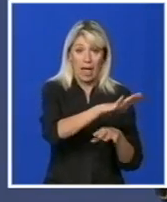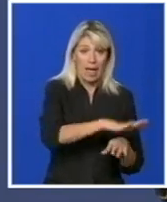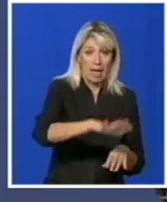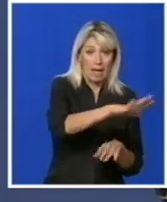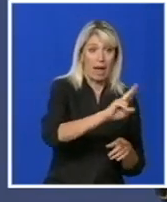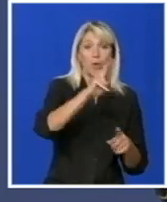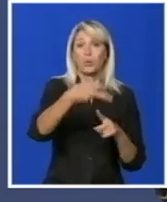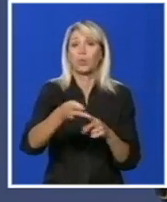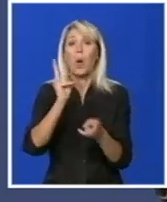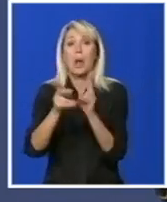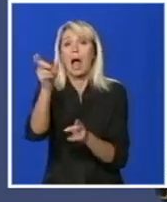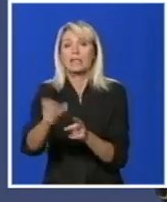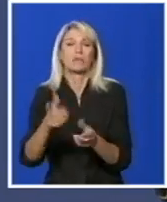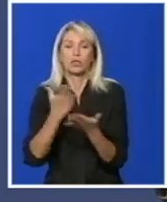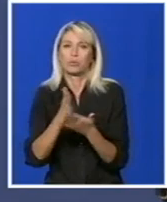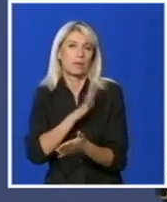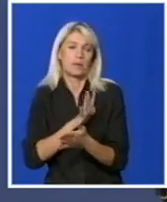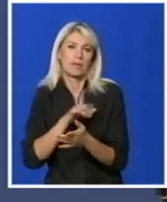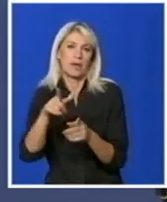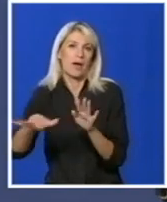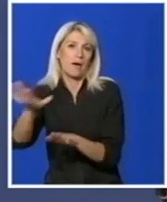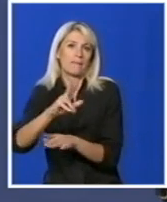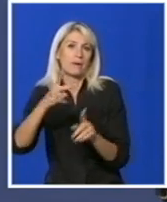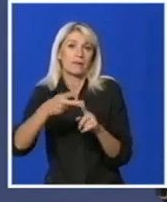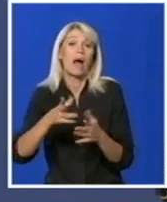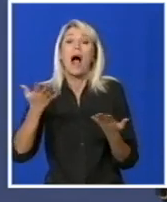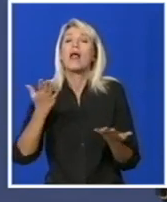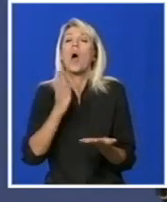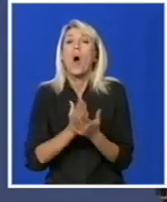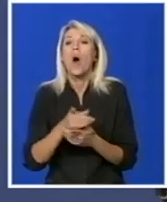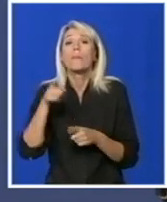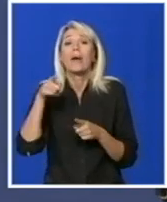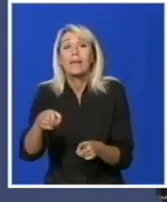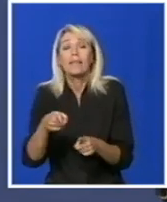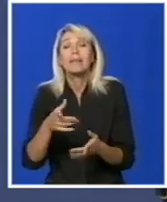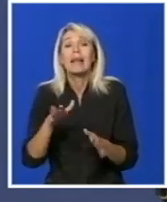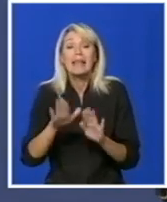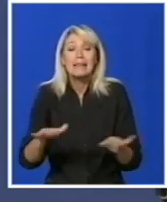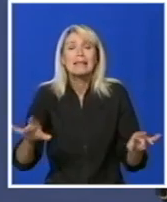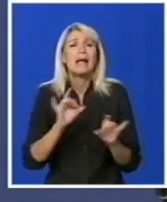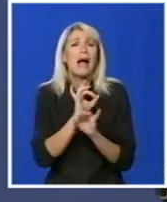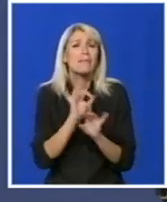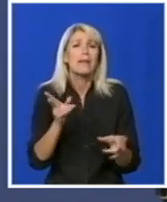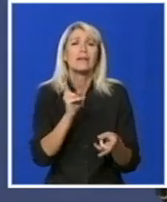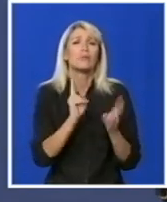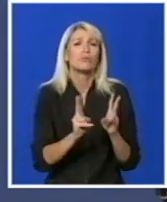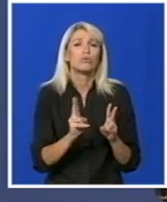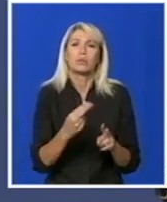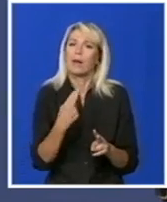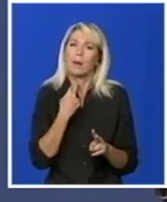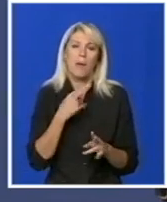strane, njihova uloga i u obrazovnom i u vaspitnom procesu je nezamenljiva. Znači, to nam je neophodno i zato